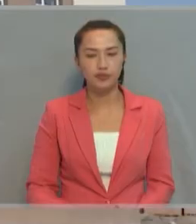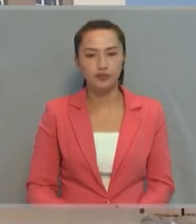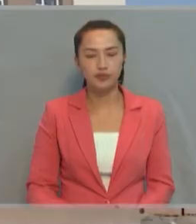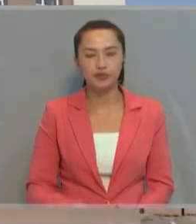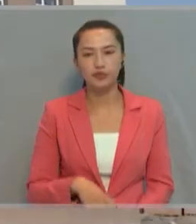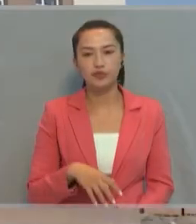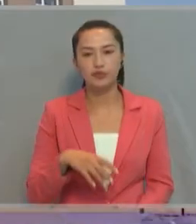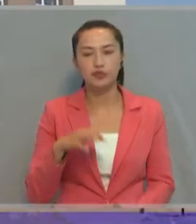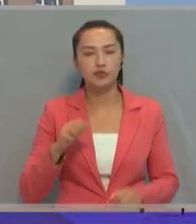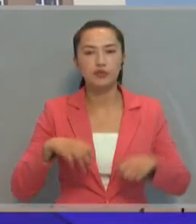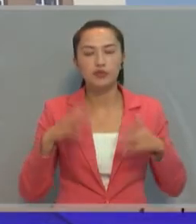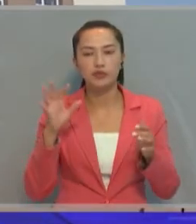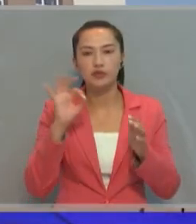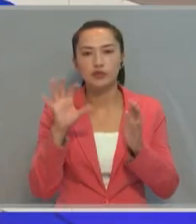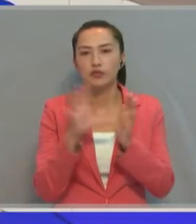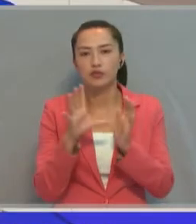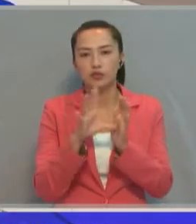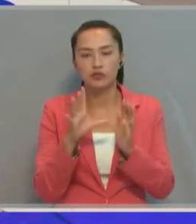1М1 қосалқы станциясының құрылысы